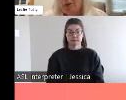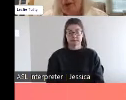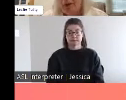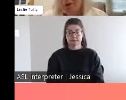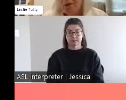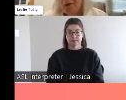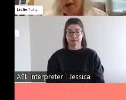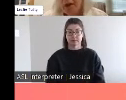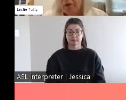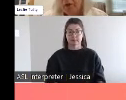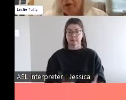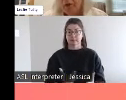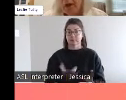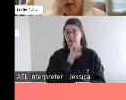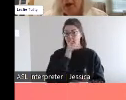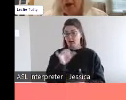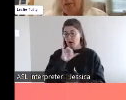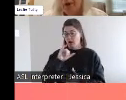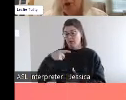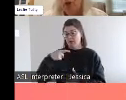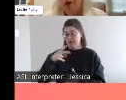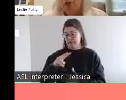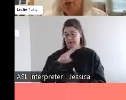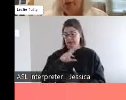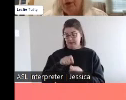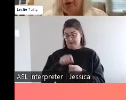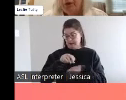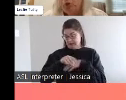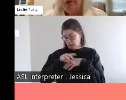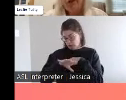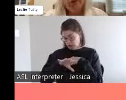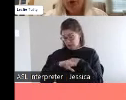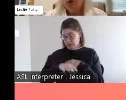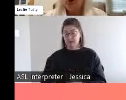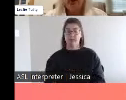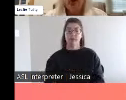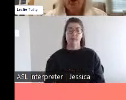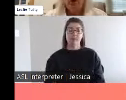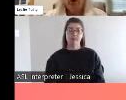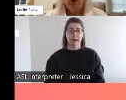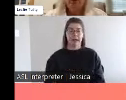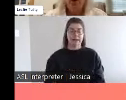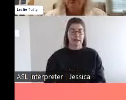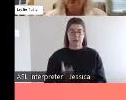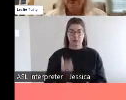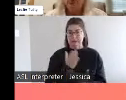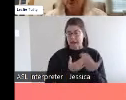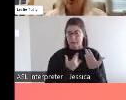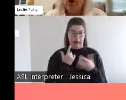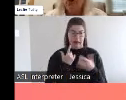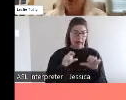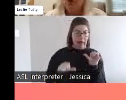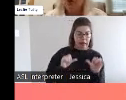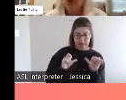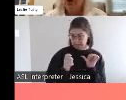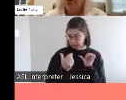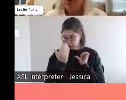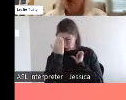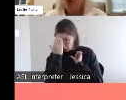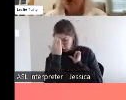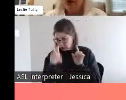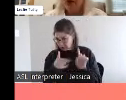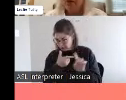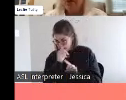Bon, les conseillers non spécialisés en violence conjugale, ou VC, il y avait